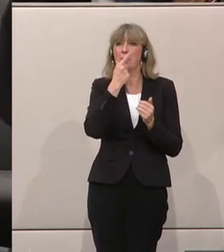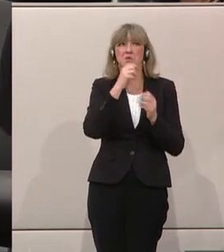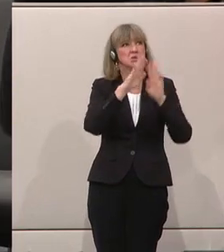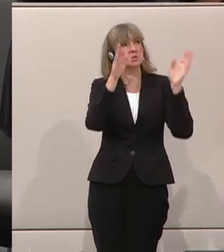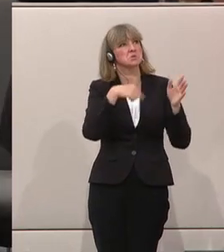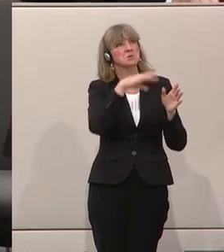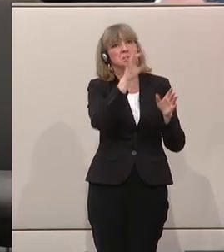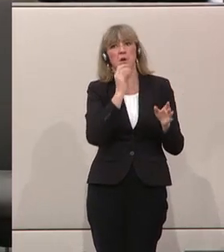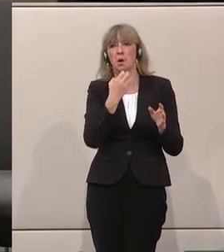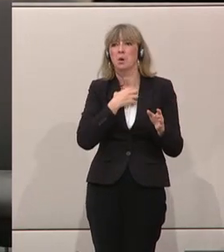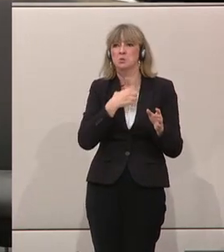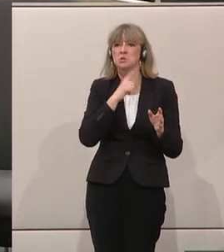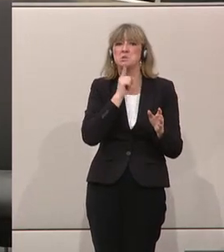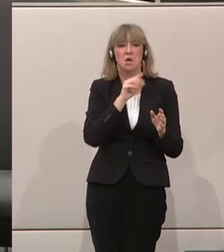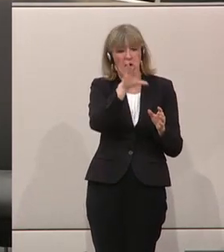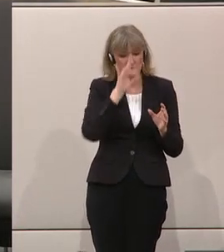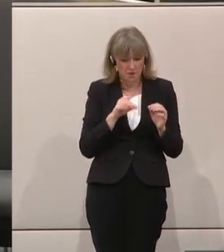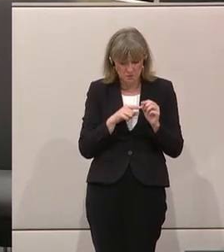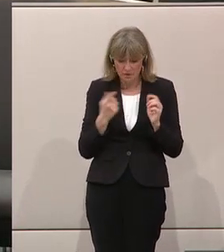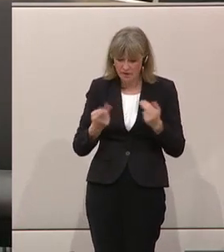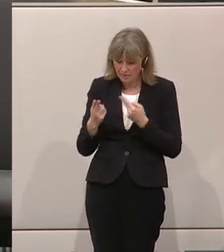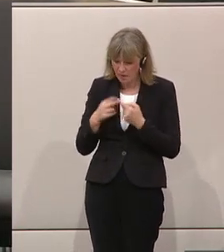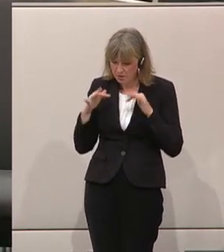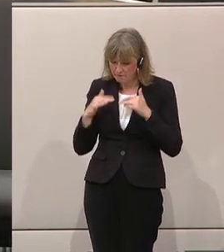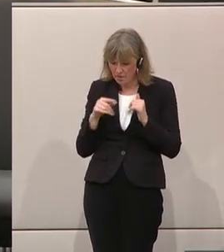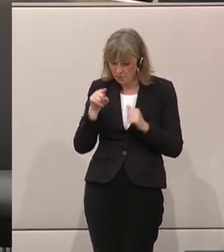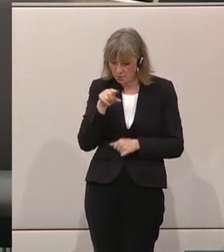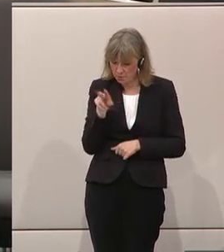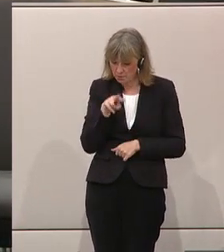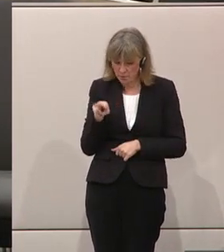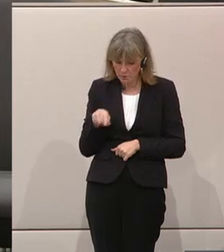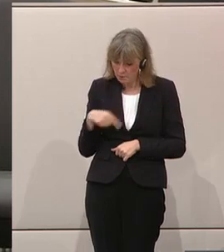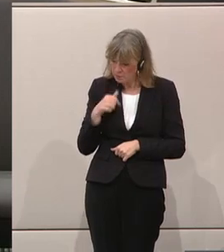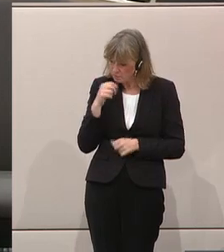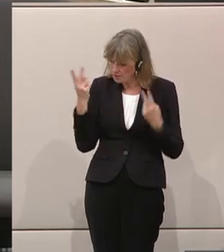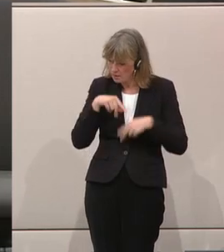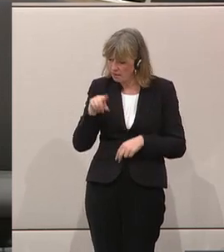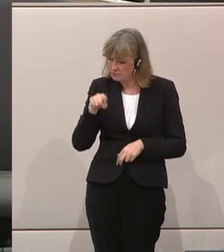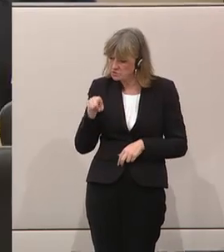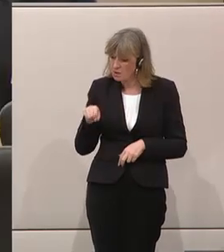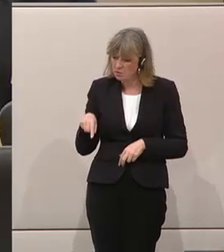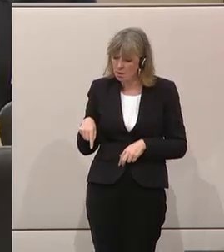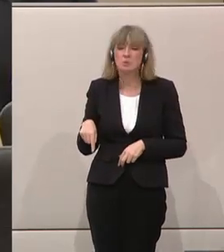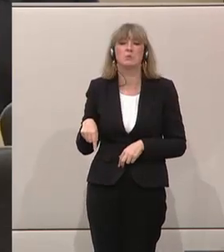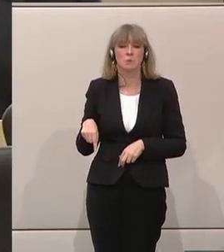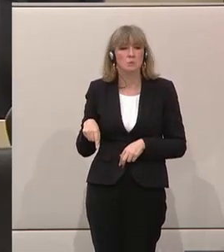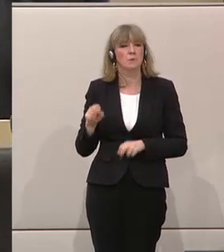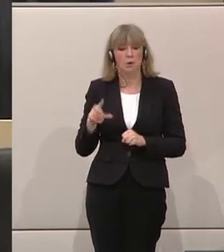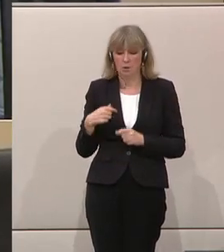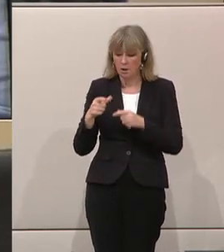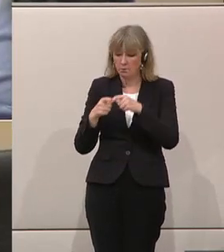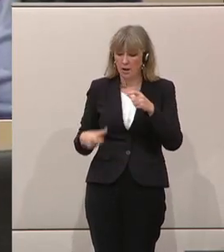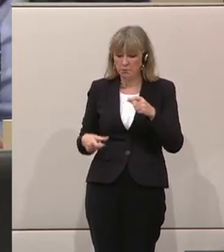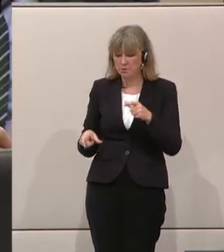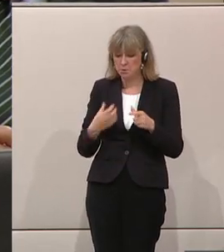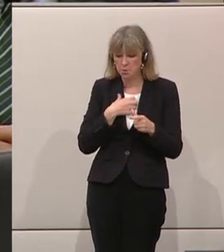Hustensaft hole und mit den beschriebenen Nebenwirkungen des Hustensafts, des Produkts nicht einverstanden bin, dann kann ich den Beipackzettel